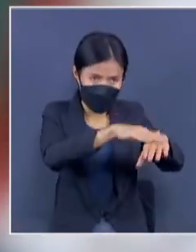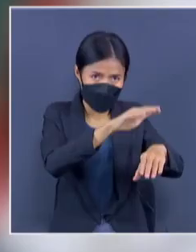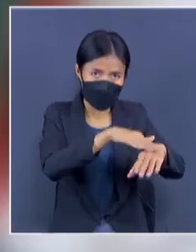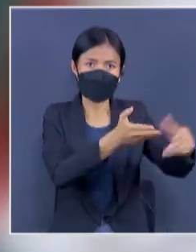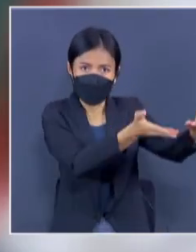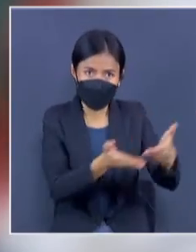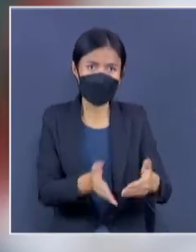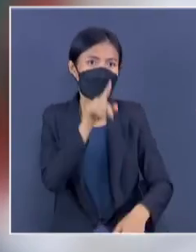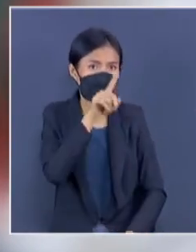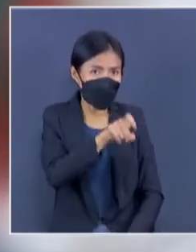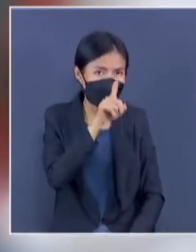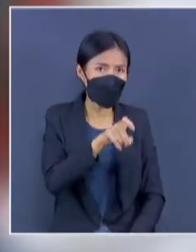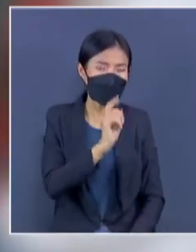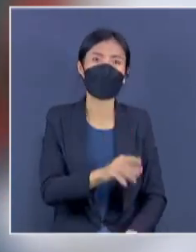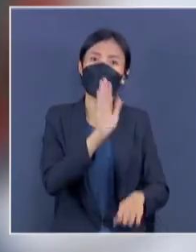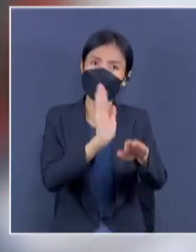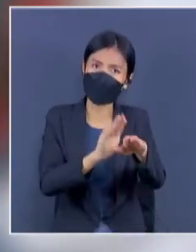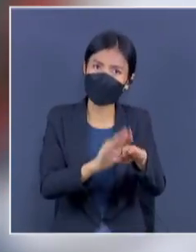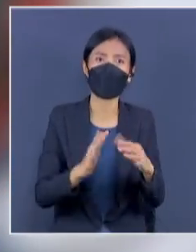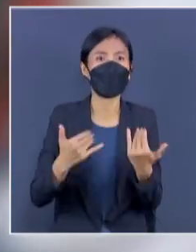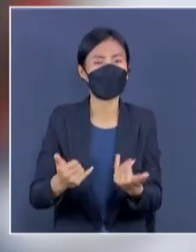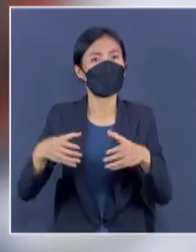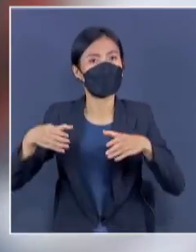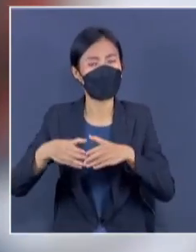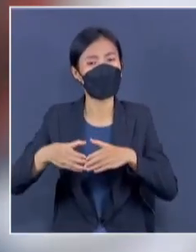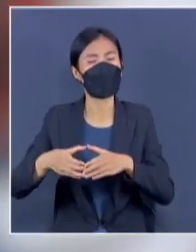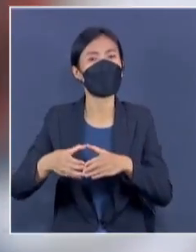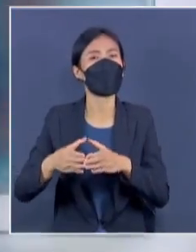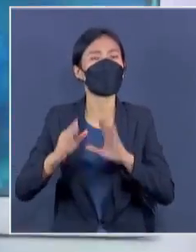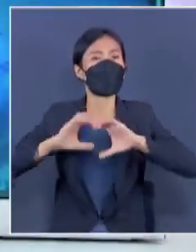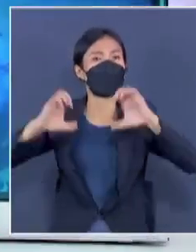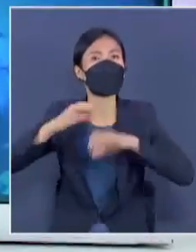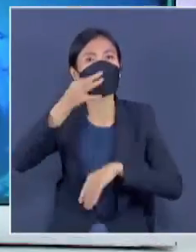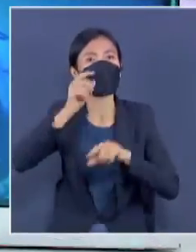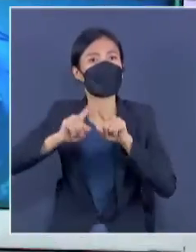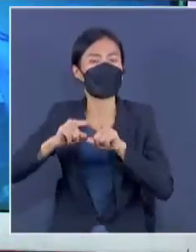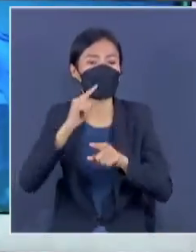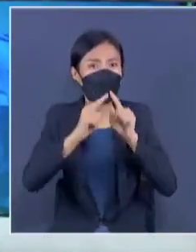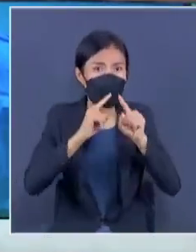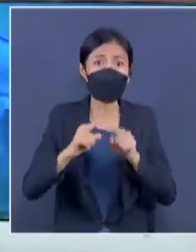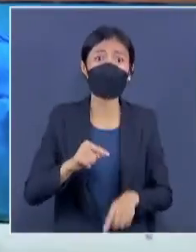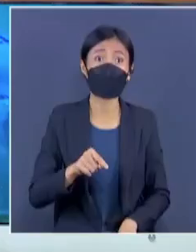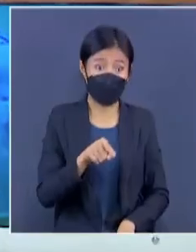ครับมีการประสานงานสหวิชาชีพให้มาสอบปากคำอีกครั้งหนึ่งแต่แน่นอนครับพฤติกรรมแบบนี้ผู้ปกครองโด